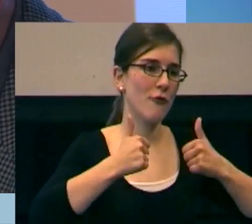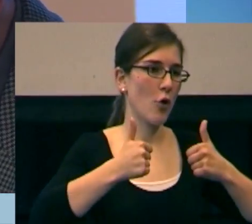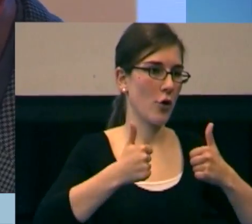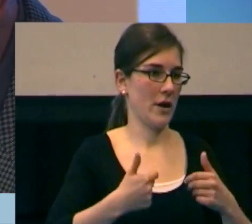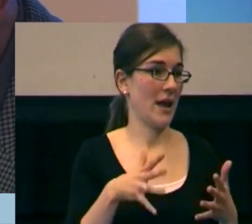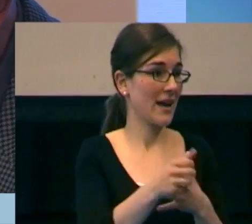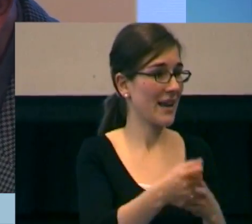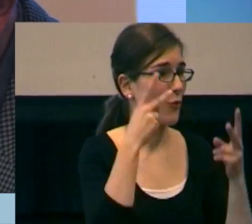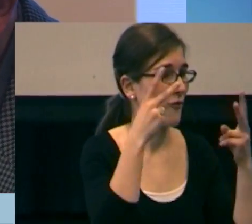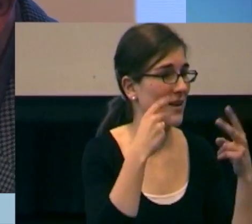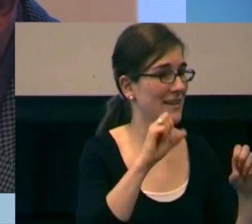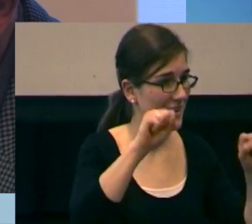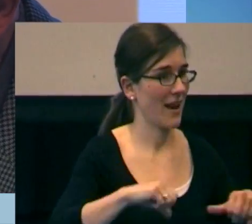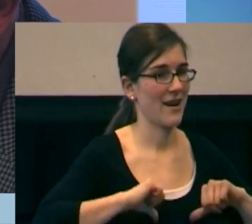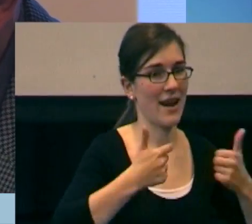retten kann.